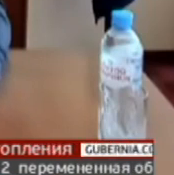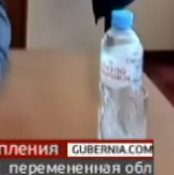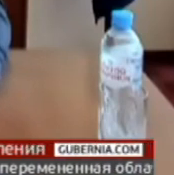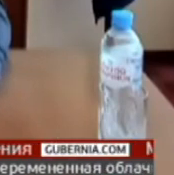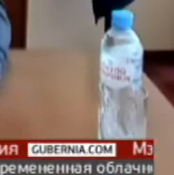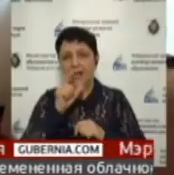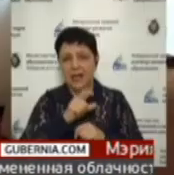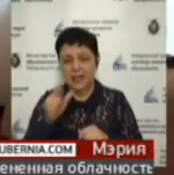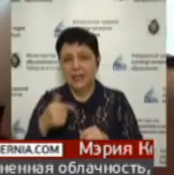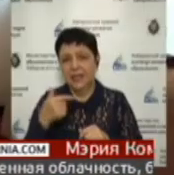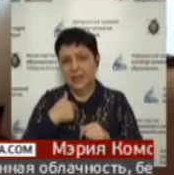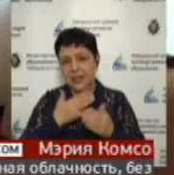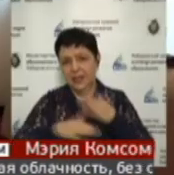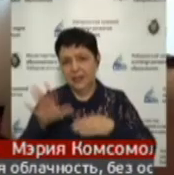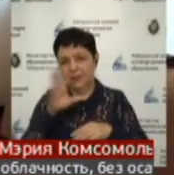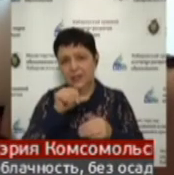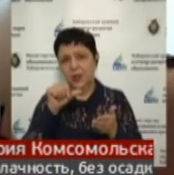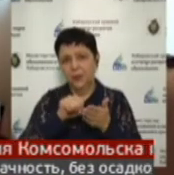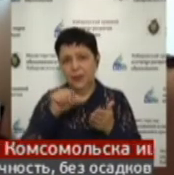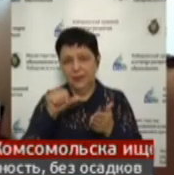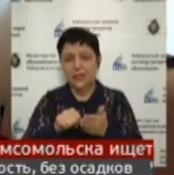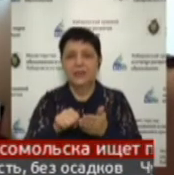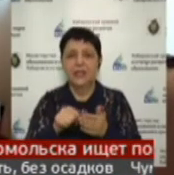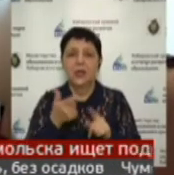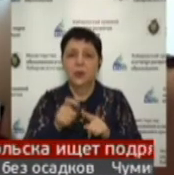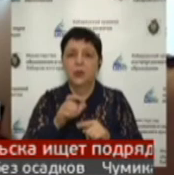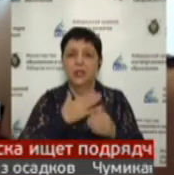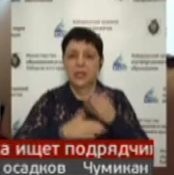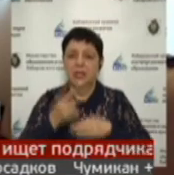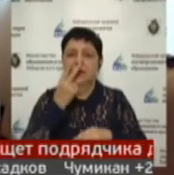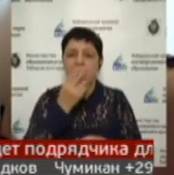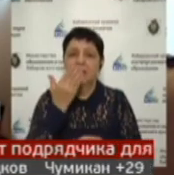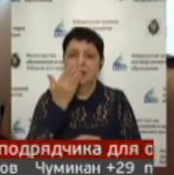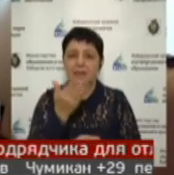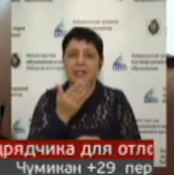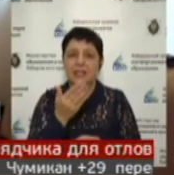краевого правительства. В основу проекта лег проект